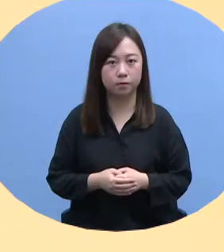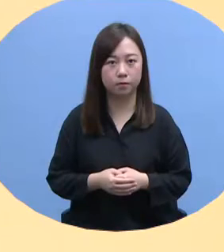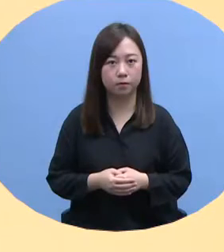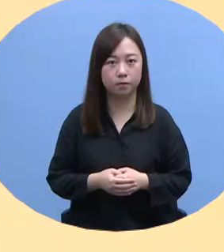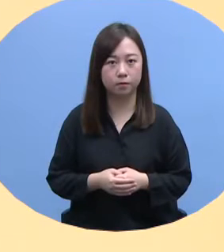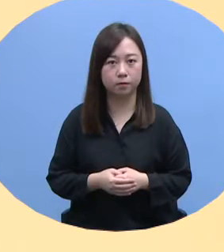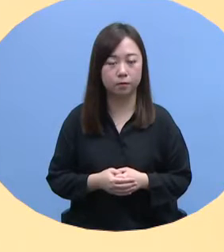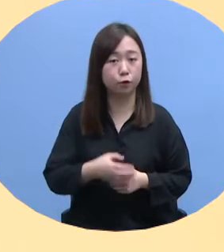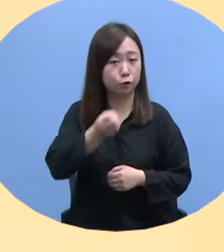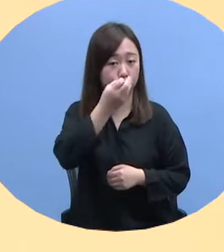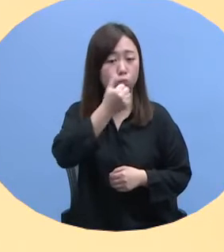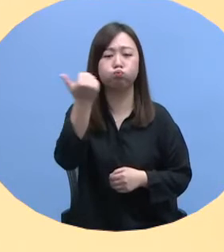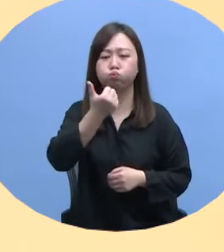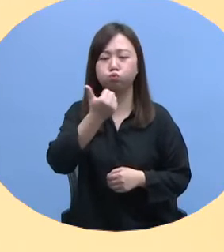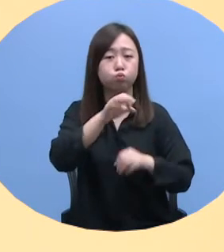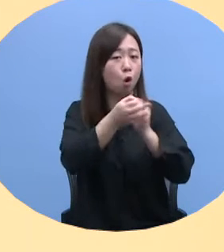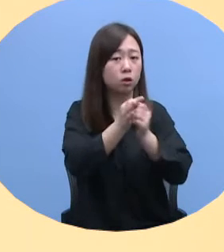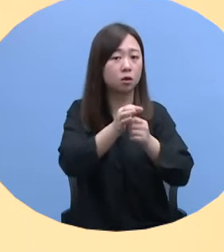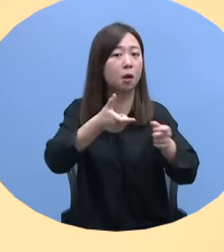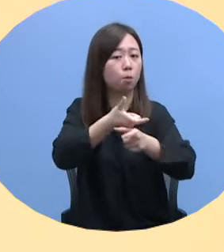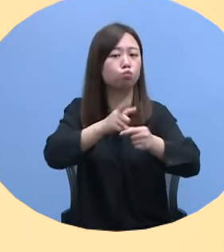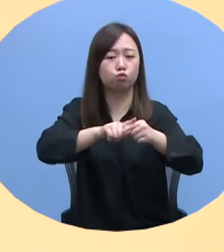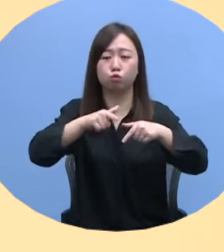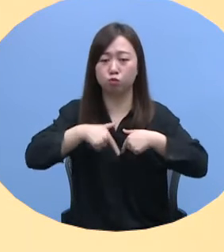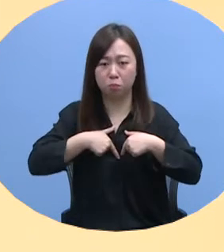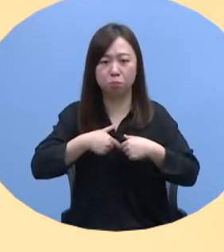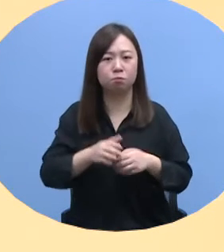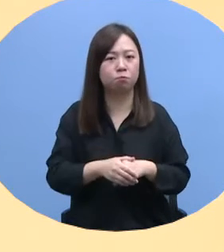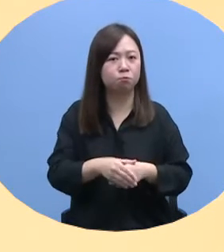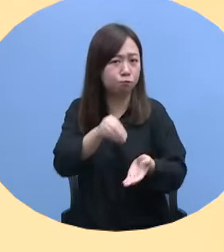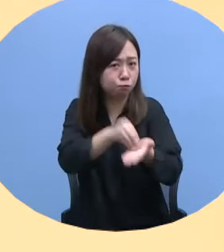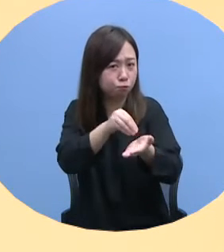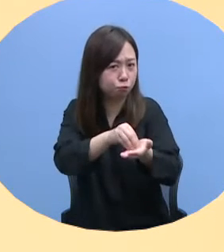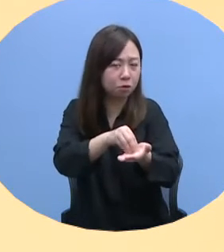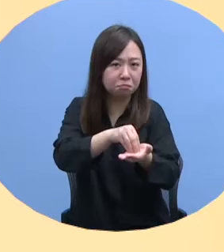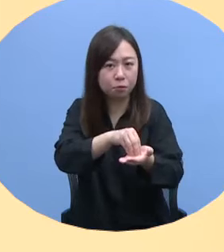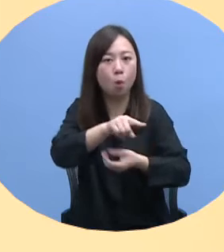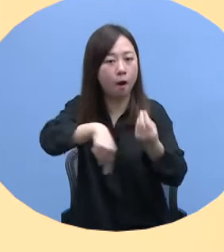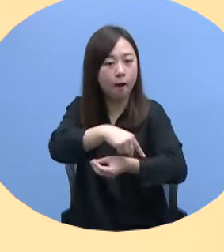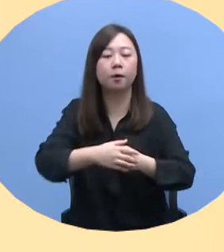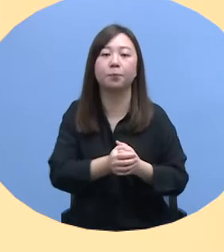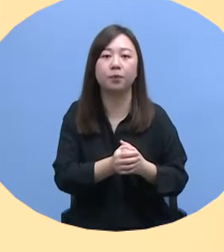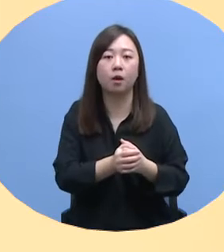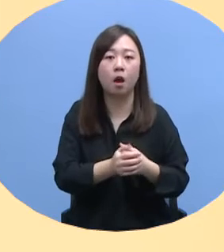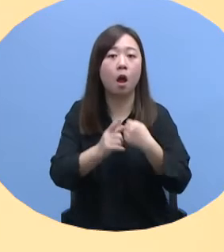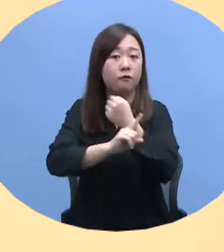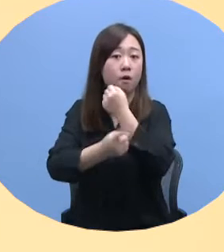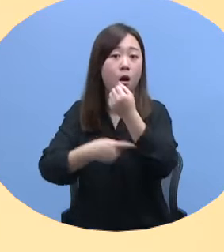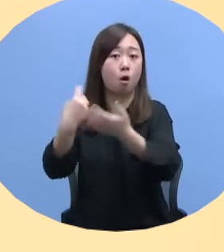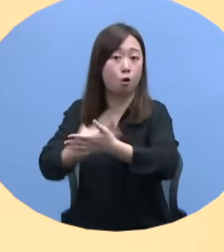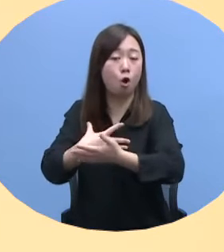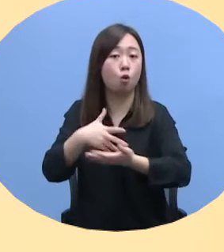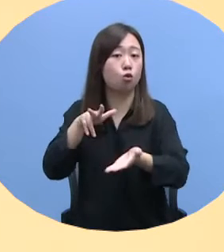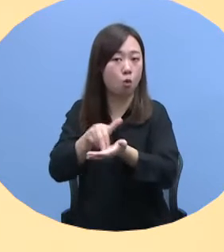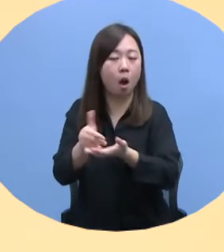香港能夠成為一個國際金融、商貿、仲裁的中心，跟我們的司法獨立是分不開的。